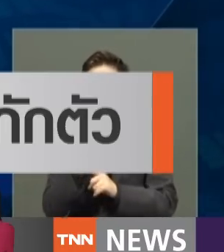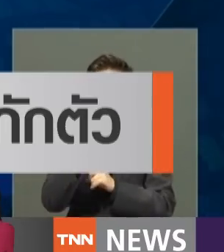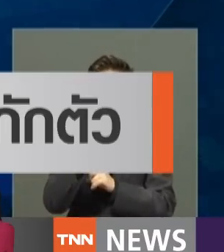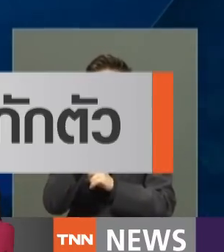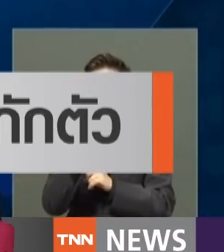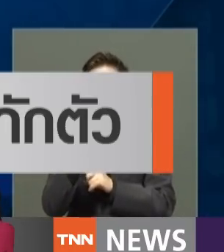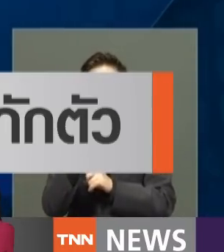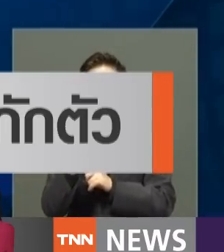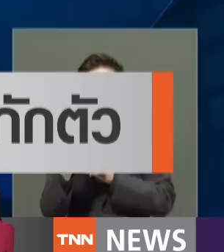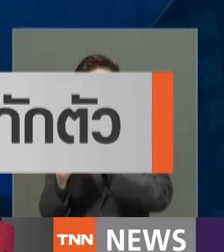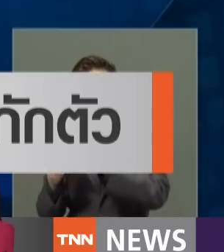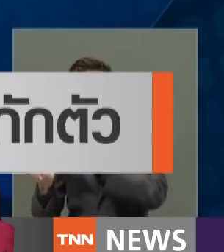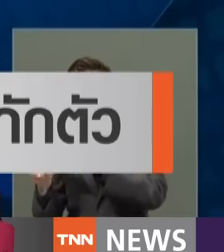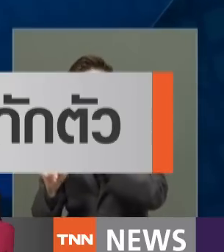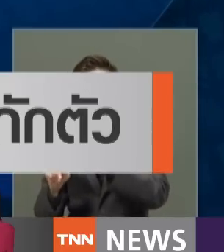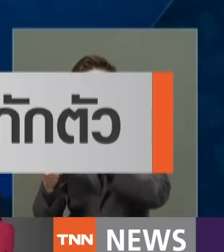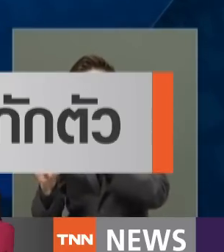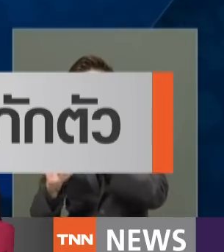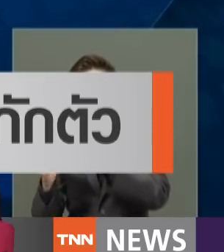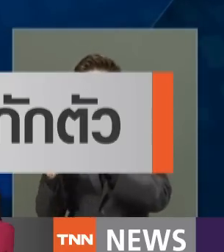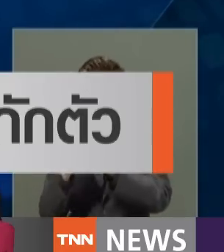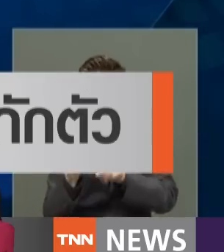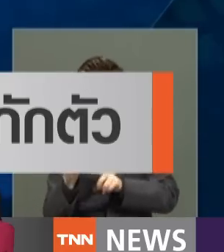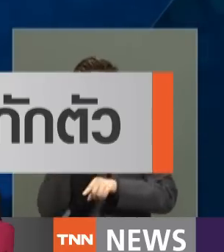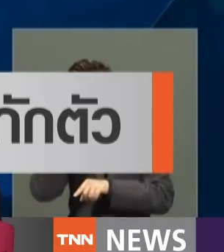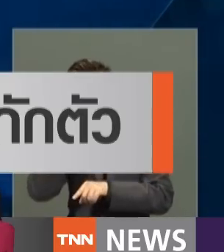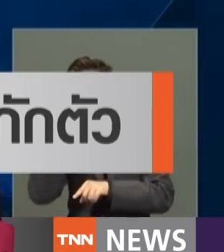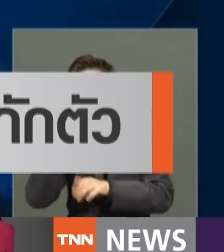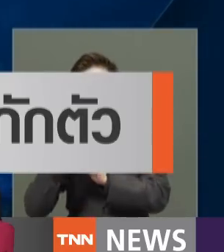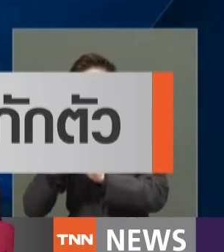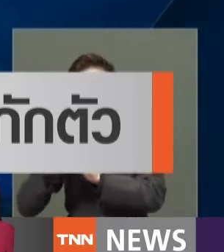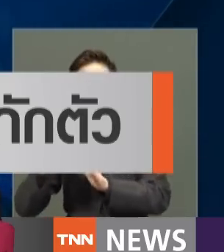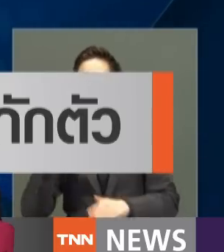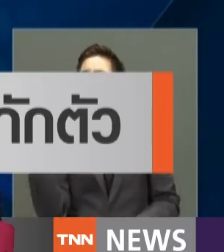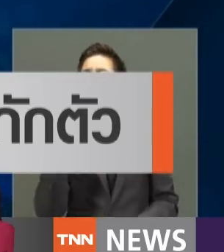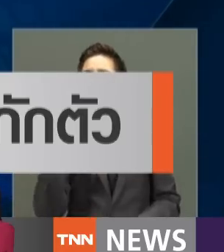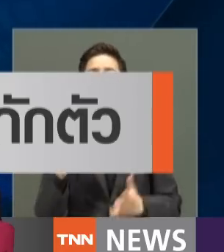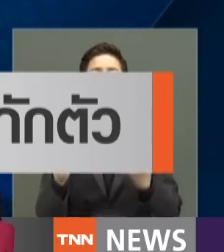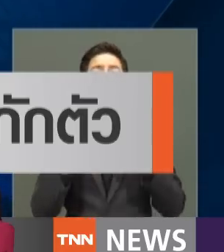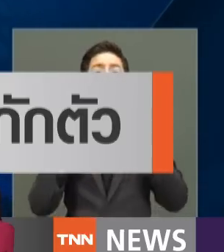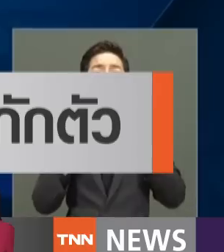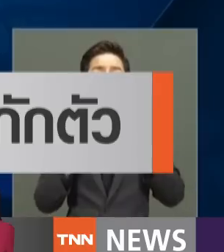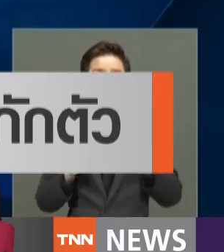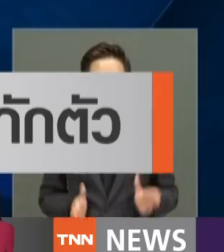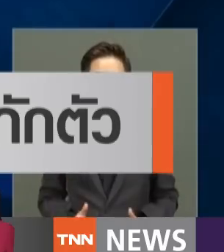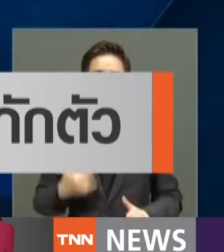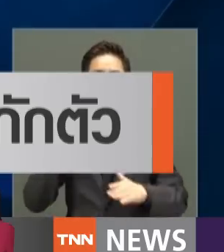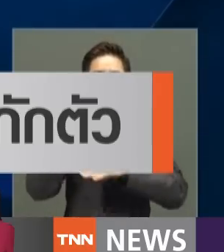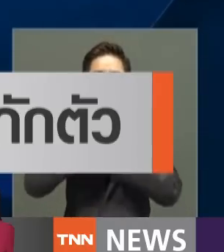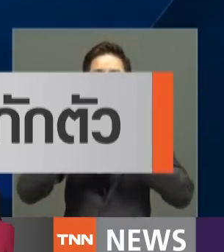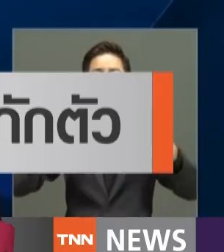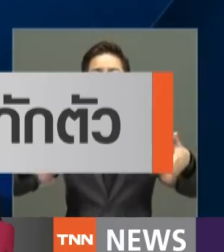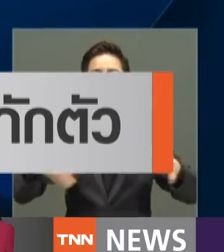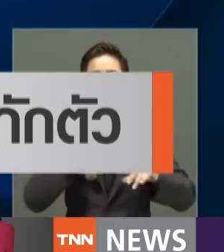RT-PCR ภายใน72ชั่วโมงก่อนการเดินทางและมีผลยืนยันออกมาเป็นลบพร้อมกำหนดเรื่องของการ